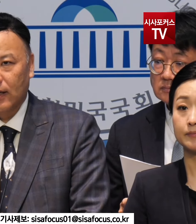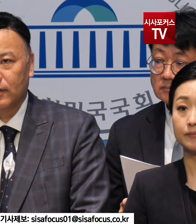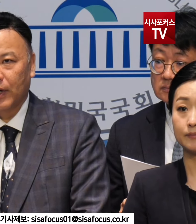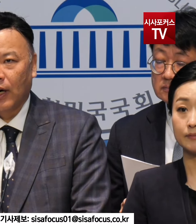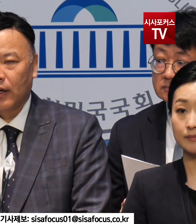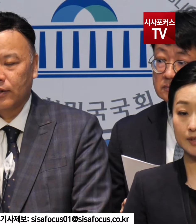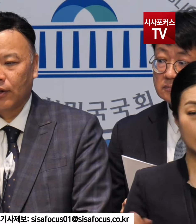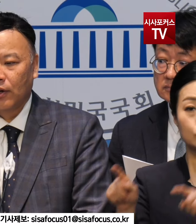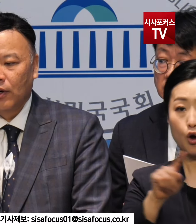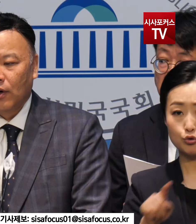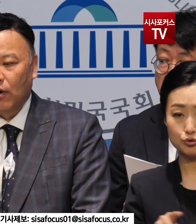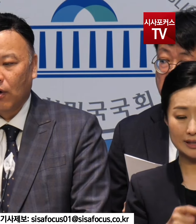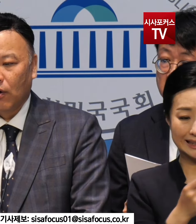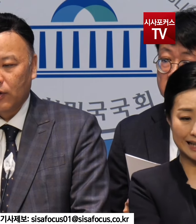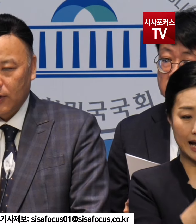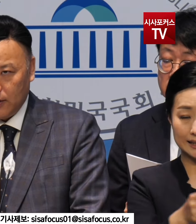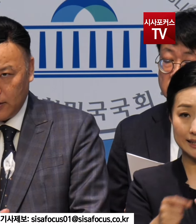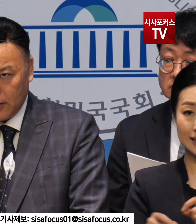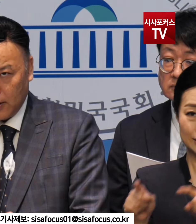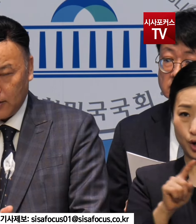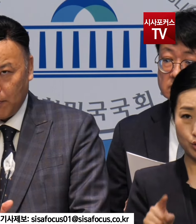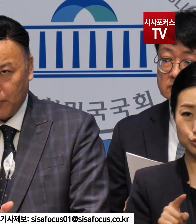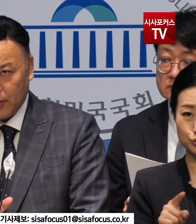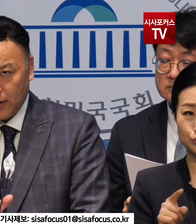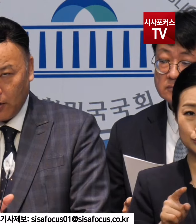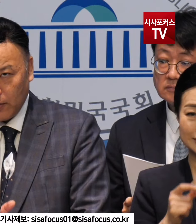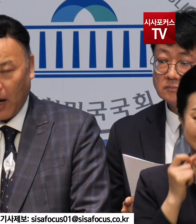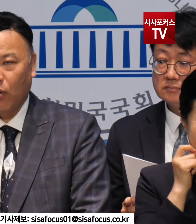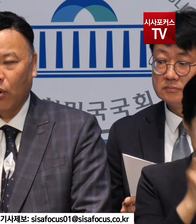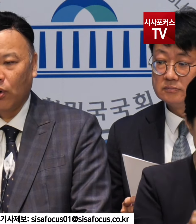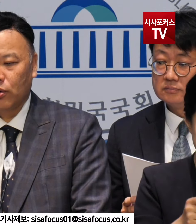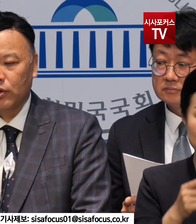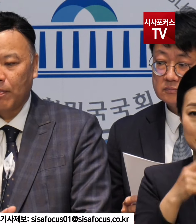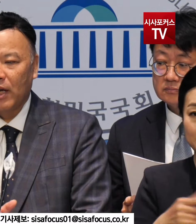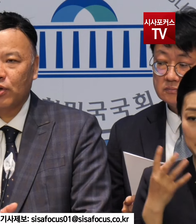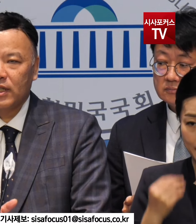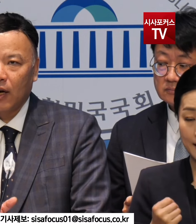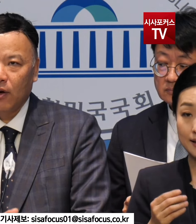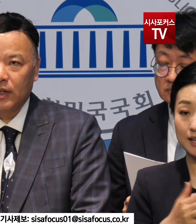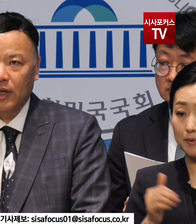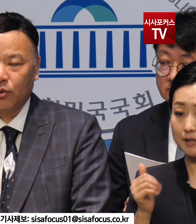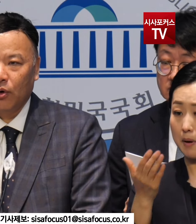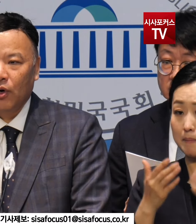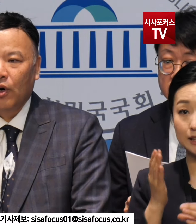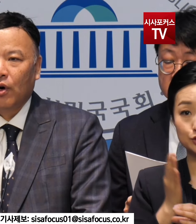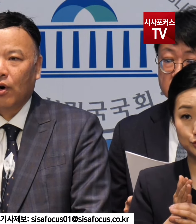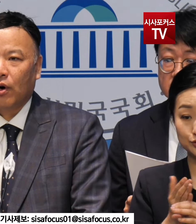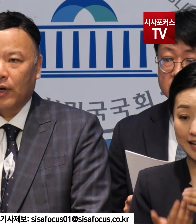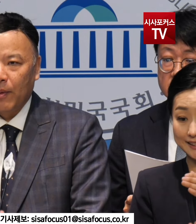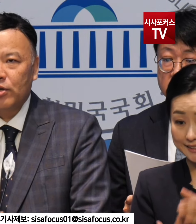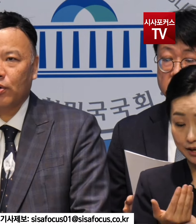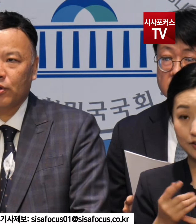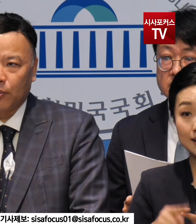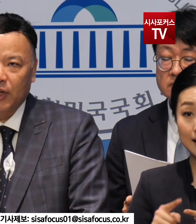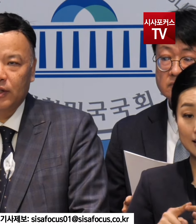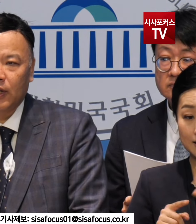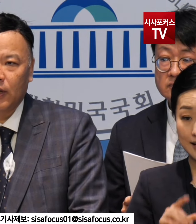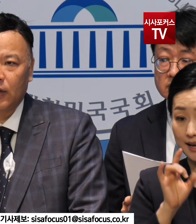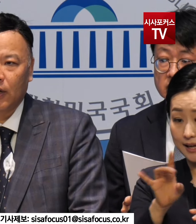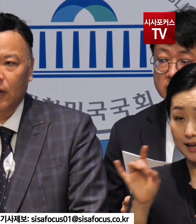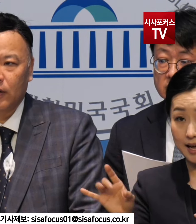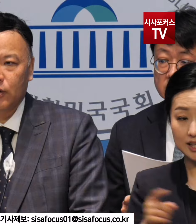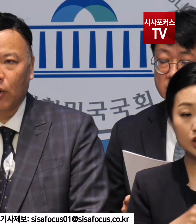다 다르지 않습니까? 그래서 실제 실형을 받고 또 재판 중인 사건인데도 개별적으로